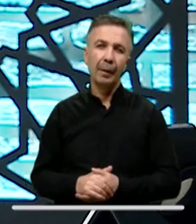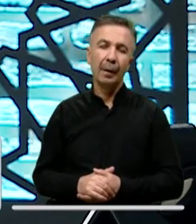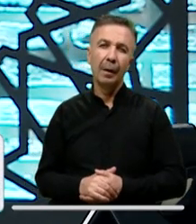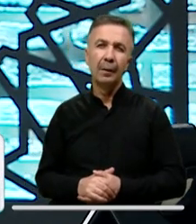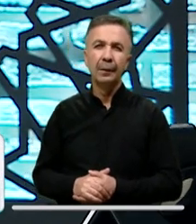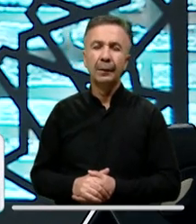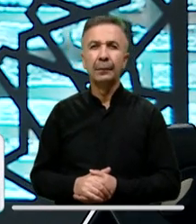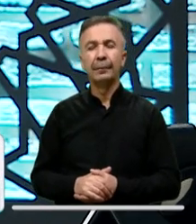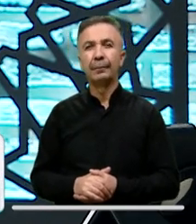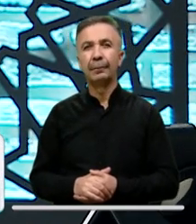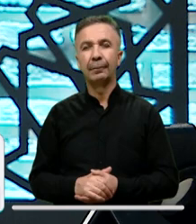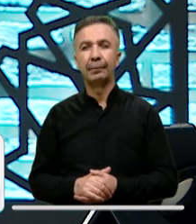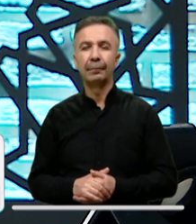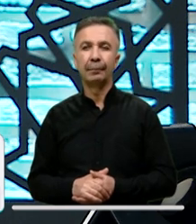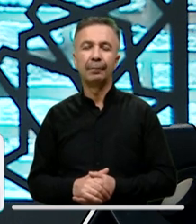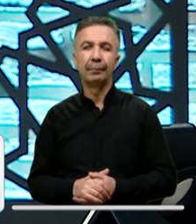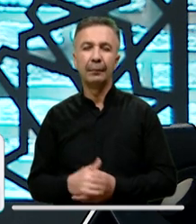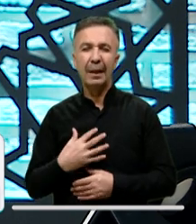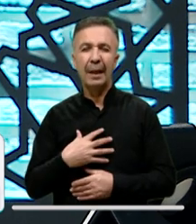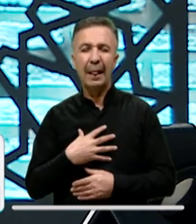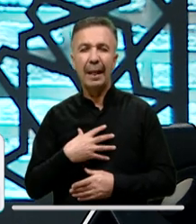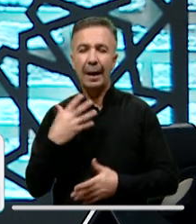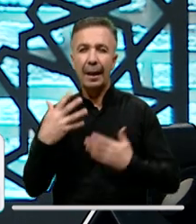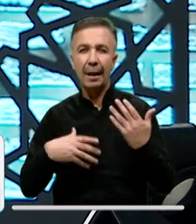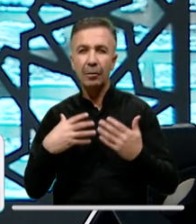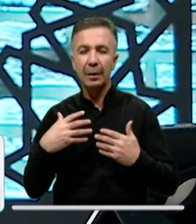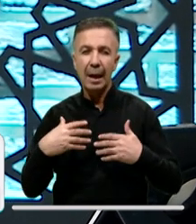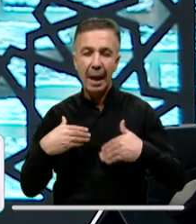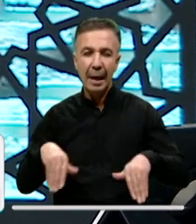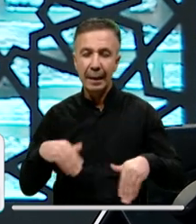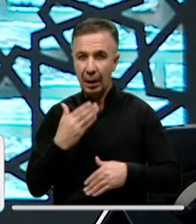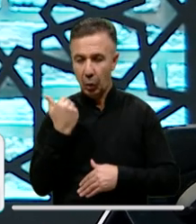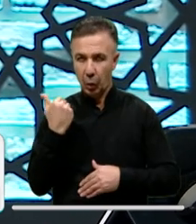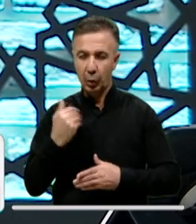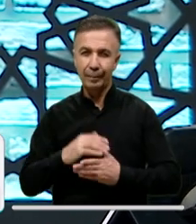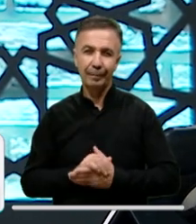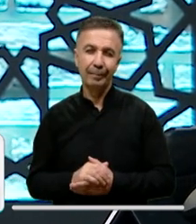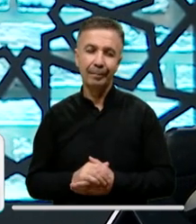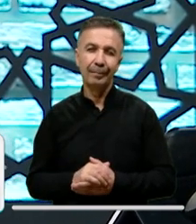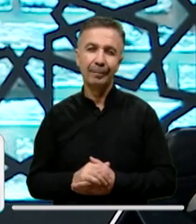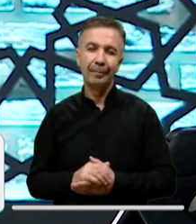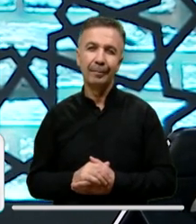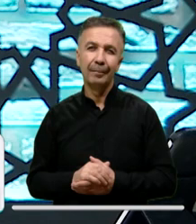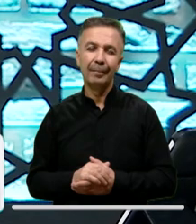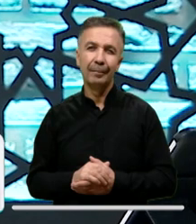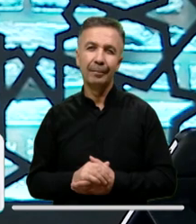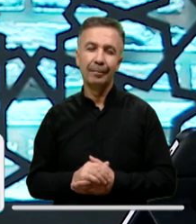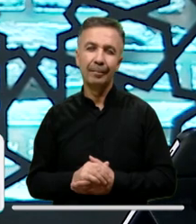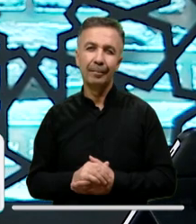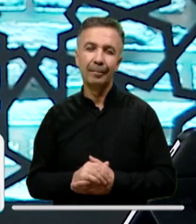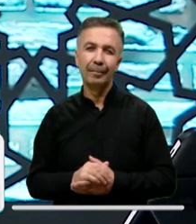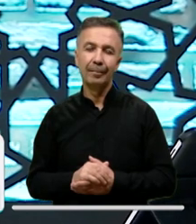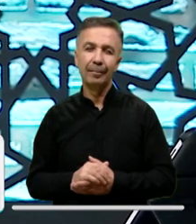Buradan da hani bizim Diyanet Televizyonu'nda engel yok diye böyle bazen bir şey çıkıyor ya. Şu